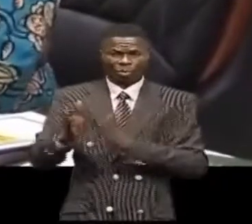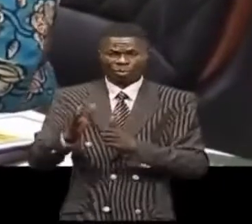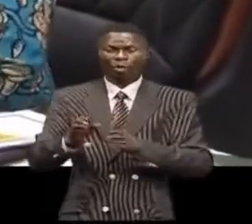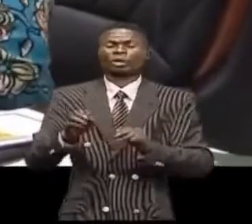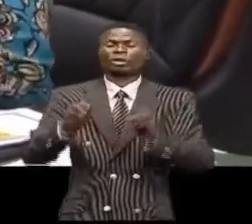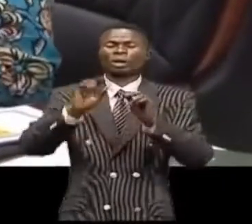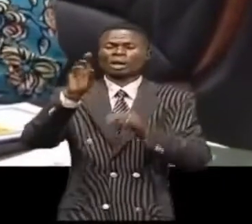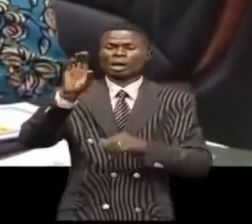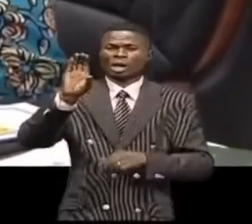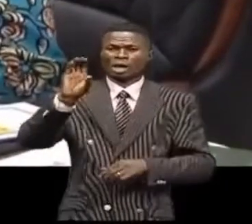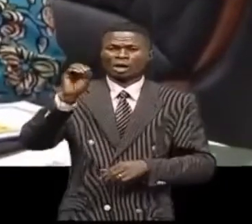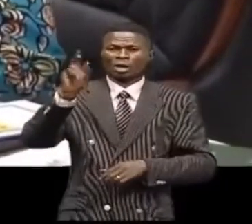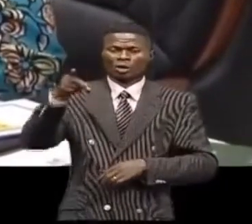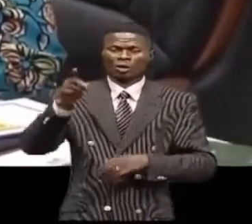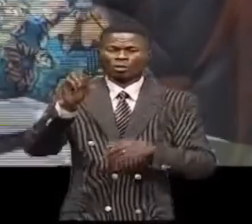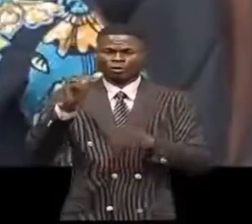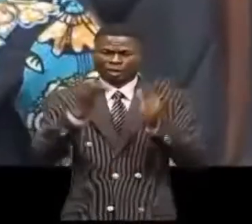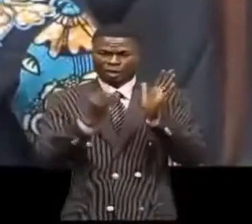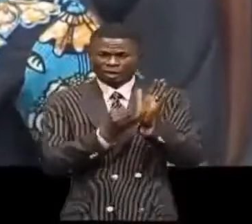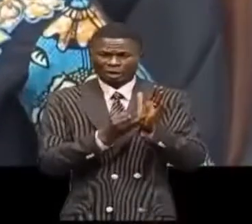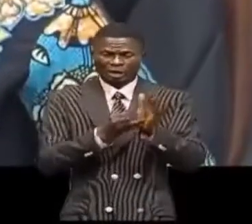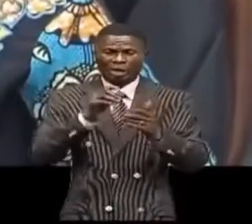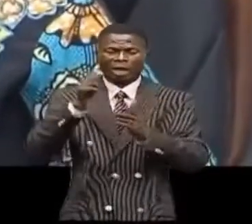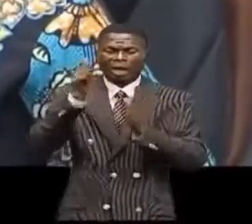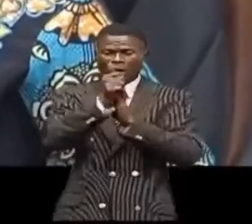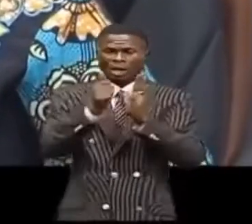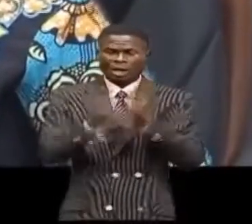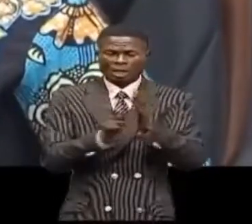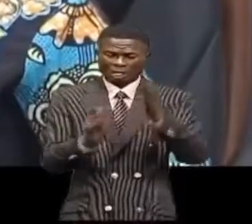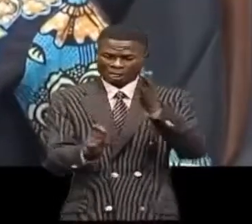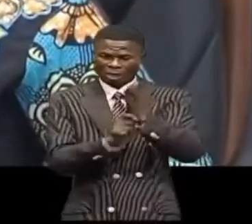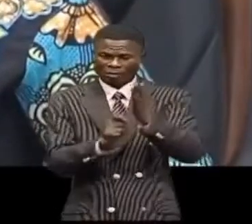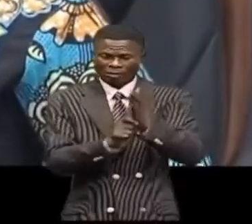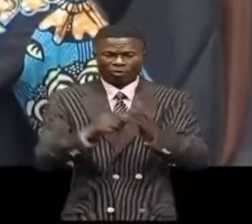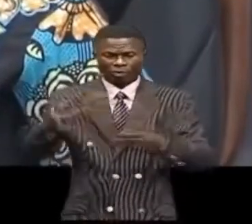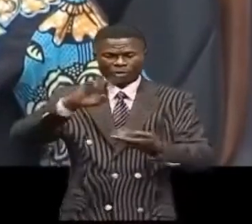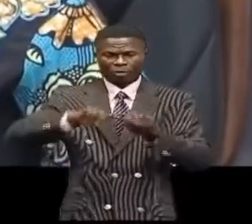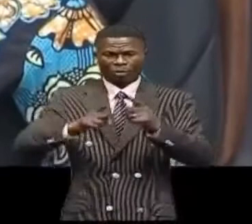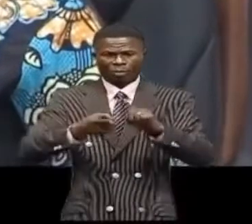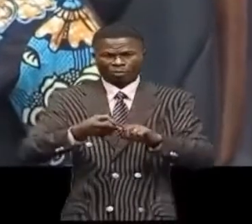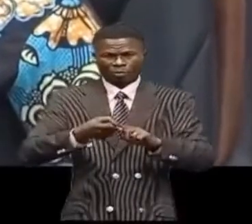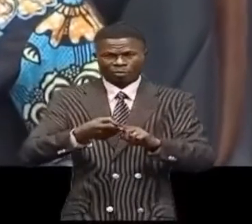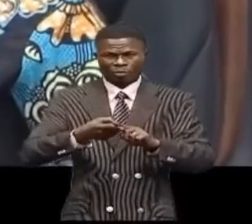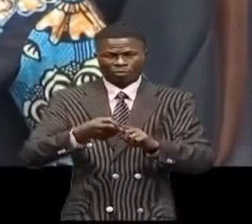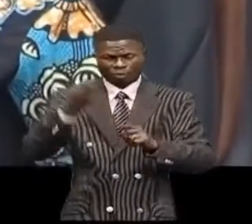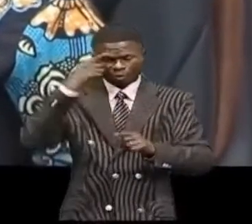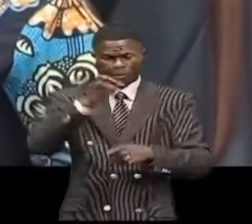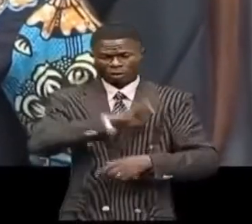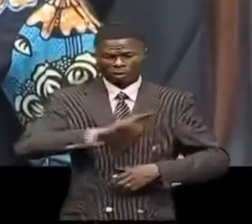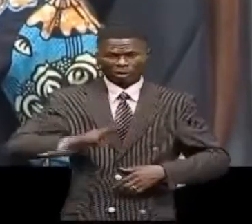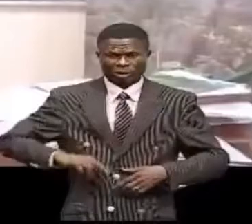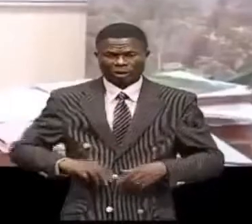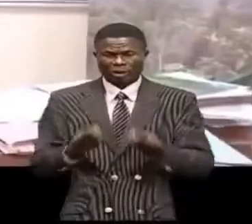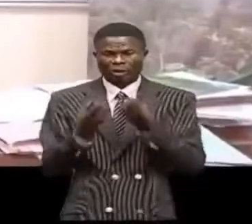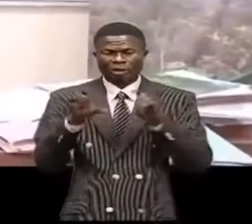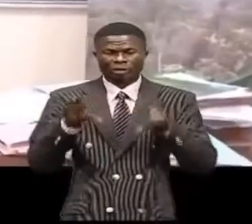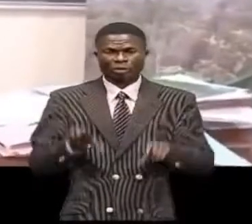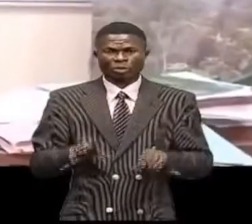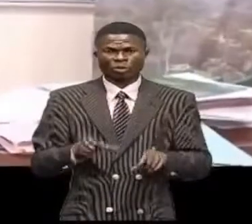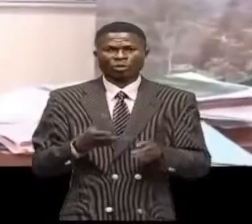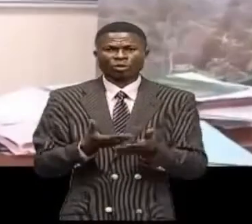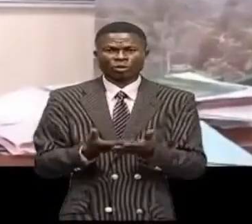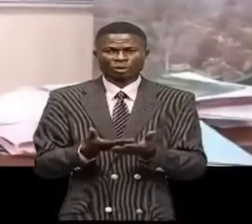COP27. Un arrêté ministériel nommant une équipe technique des négociateurs climat pour la République démocratique du